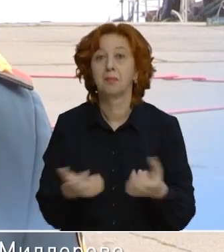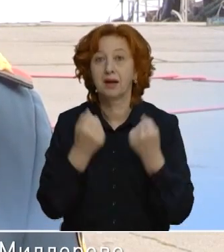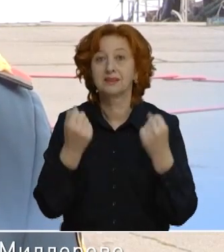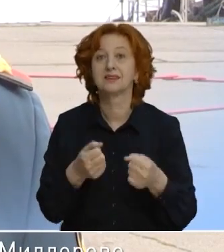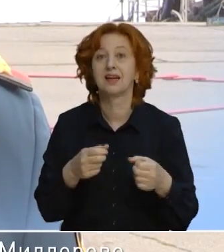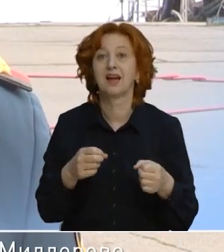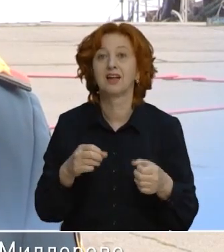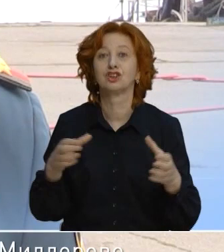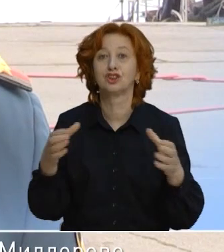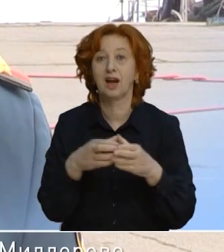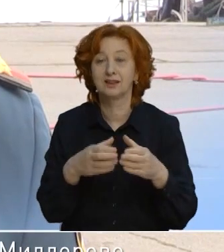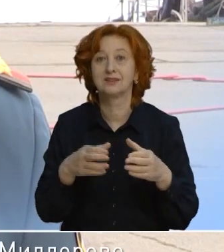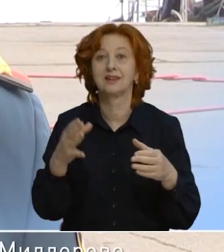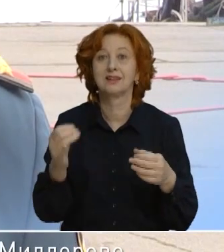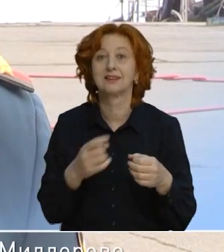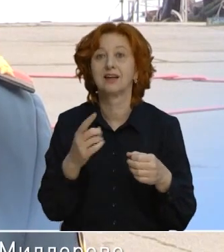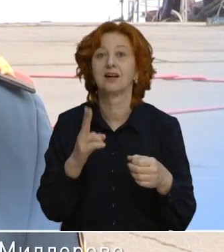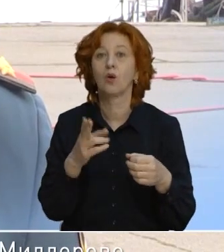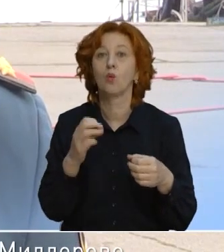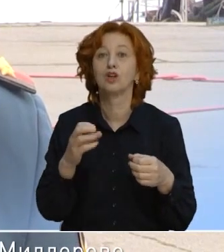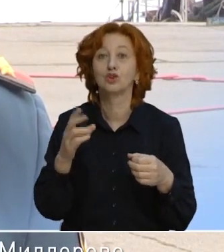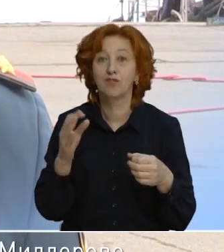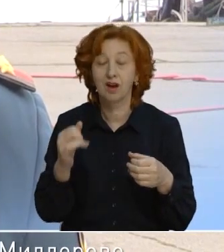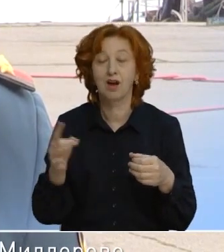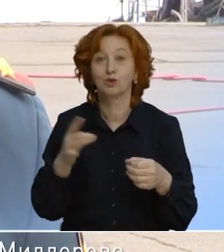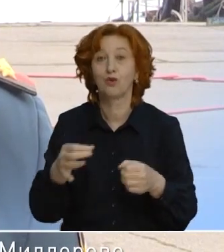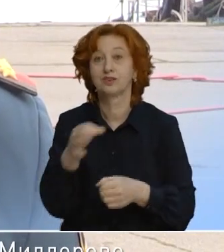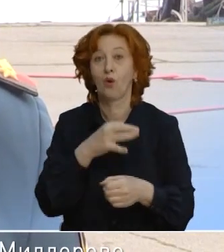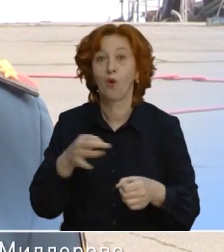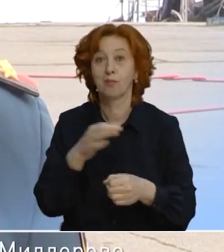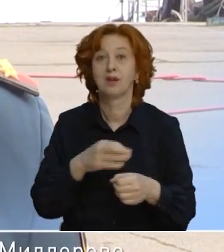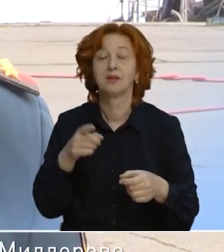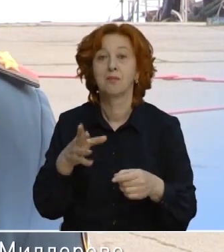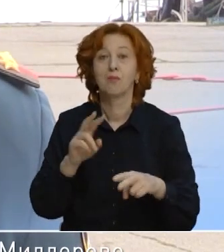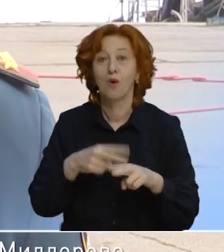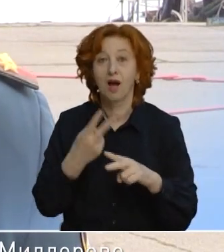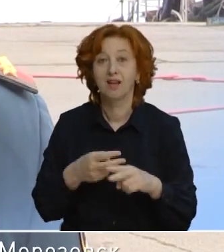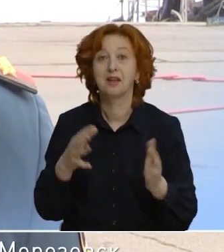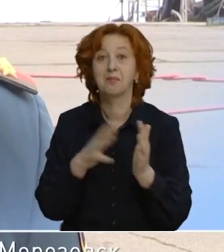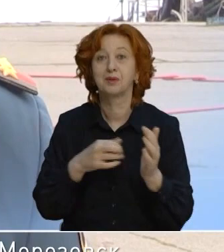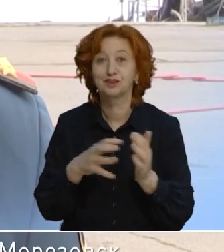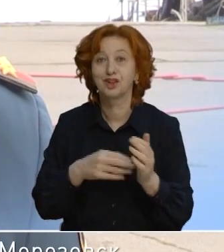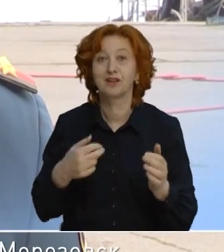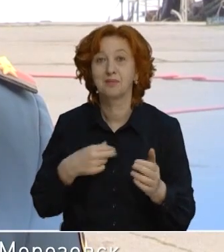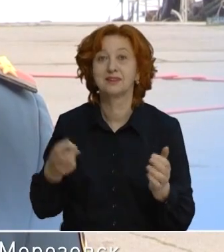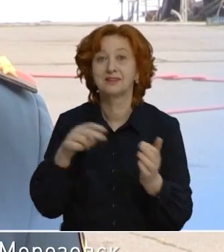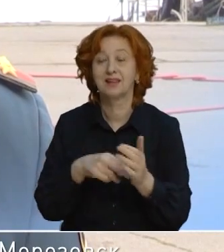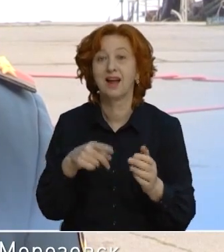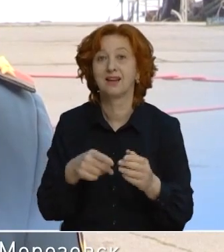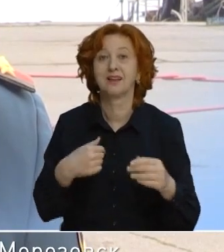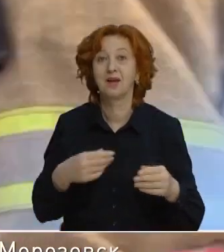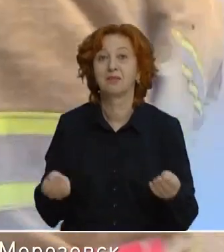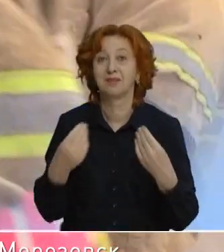части из поселка Кулешовка Ростовской области. По этой причине мы второй раз подряд принимаем